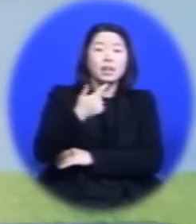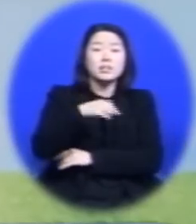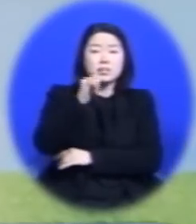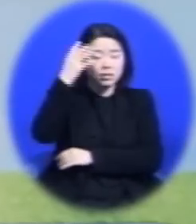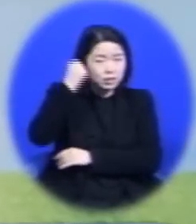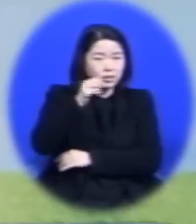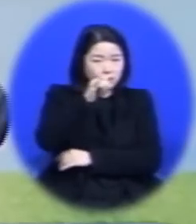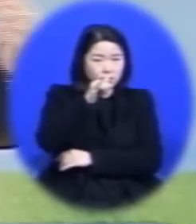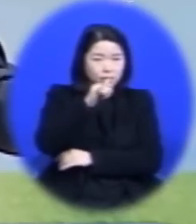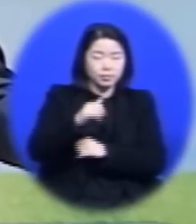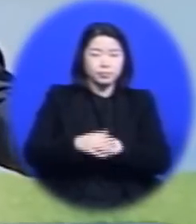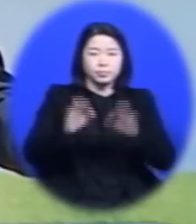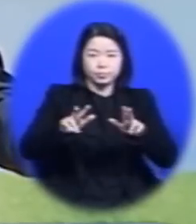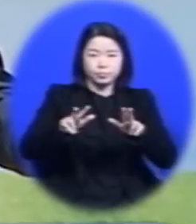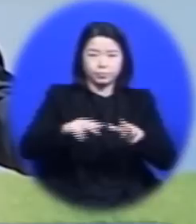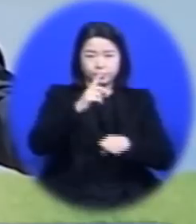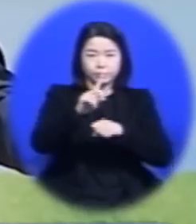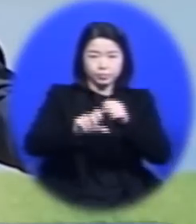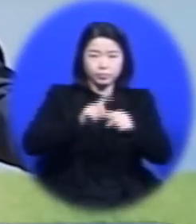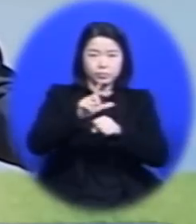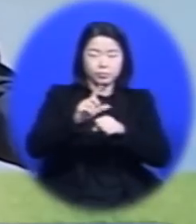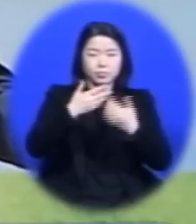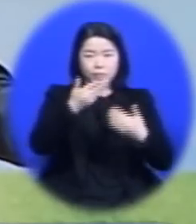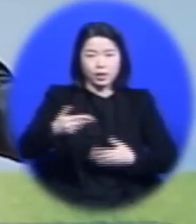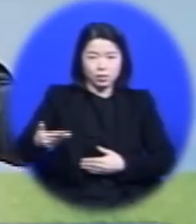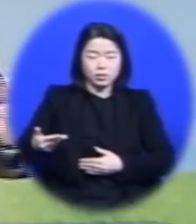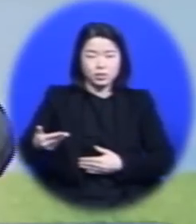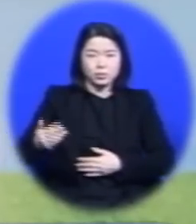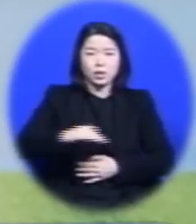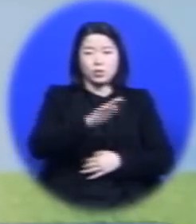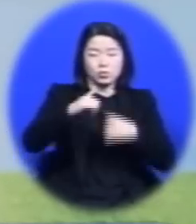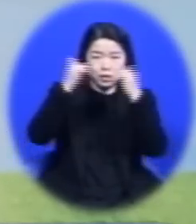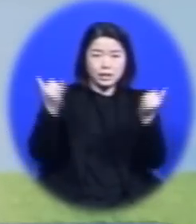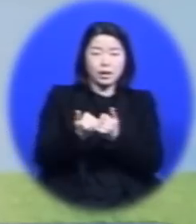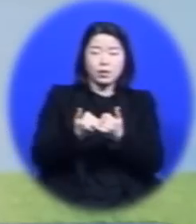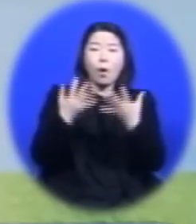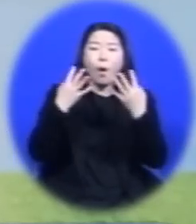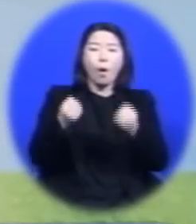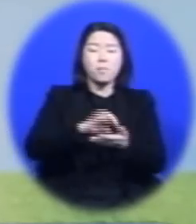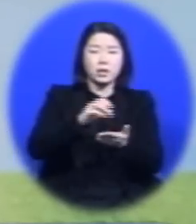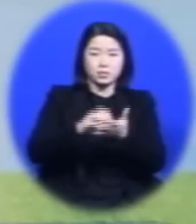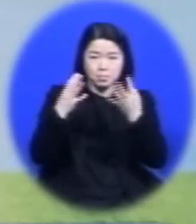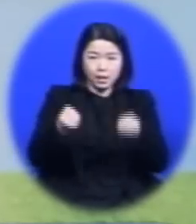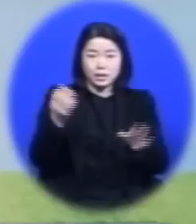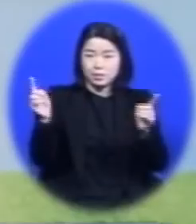기억이납니다 지금 15년이 지났어요 우리 사회는 얼만큼 많이